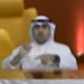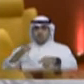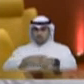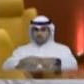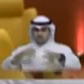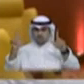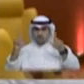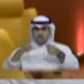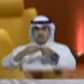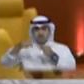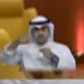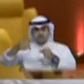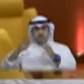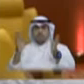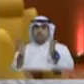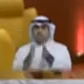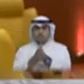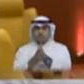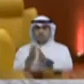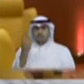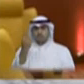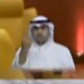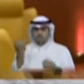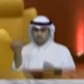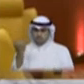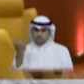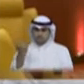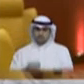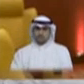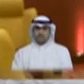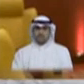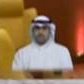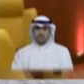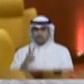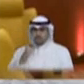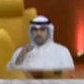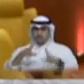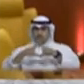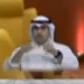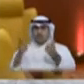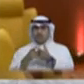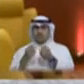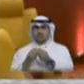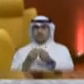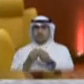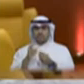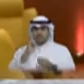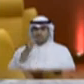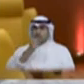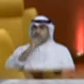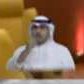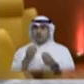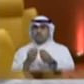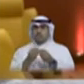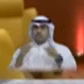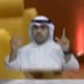بعض المواضيع التم رفعها من اللجان المختصه من كالتلفزيون والتعاون الاذاعي ومؤسسه